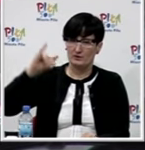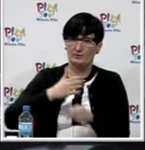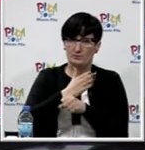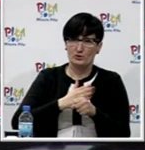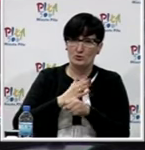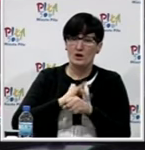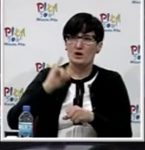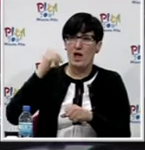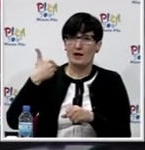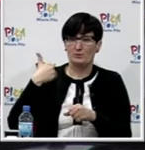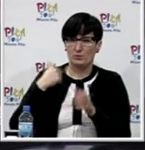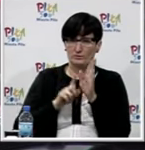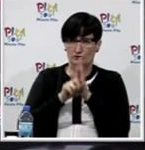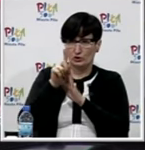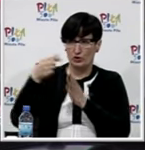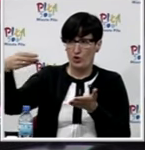dochody wpłynęły